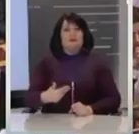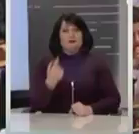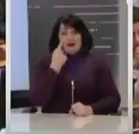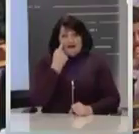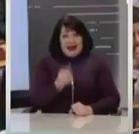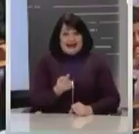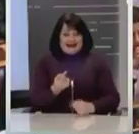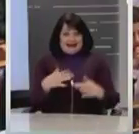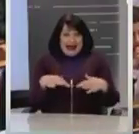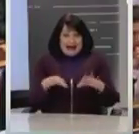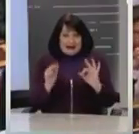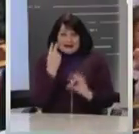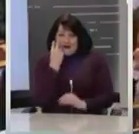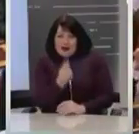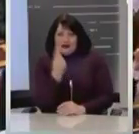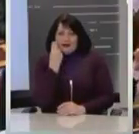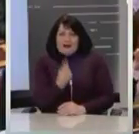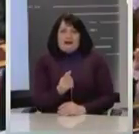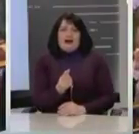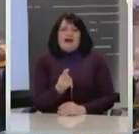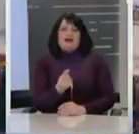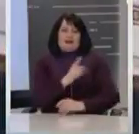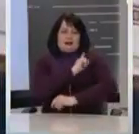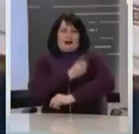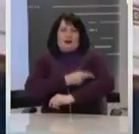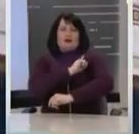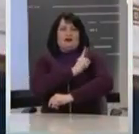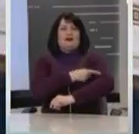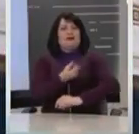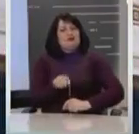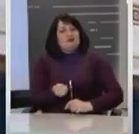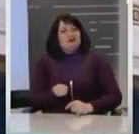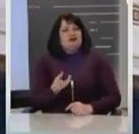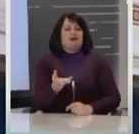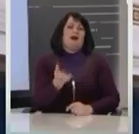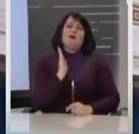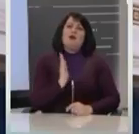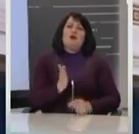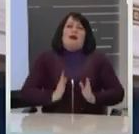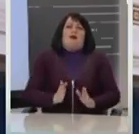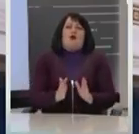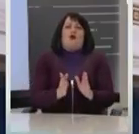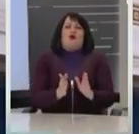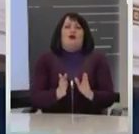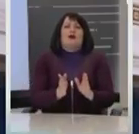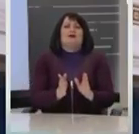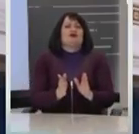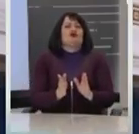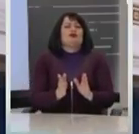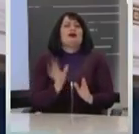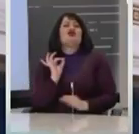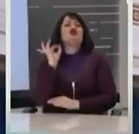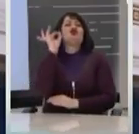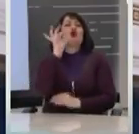αρχίζει πλέον ορατά να διευρύνει και τις δυνατότητές μας να προχωρήσουμε στη βασική επιδίωξή